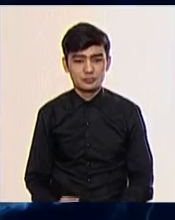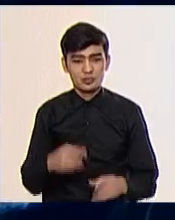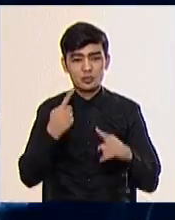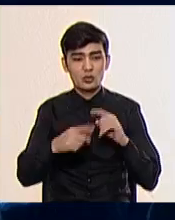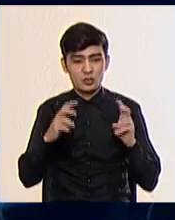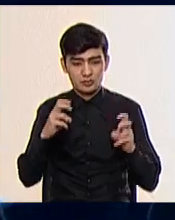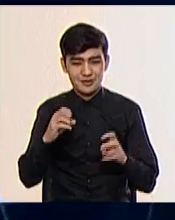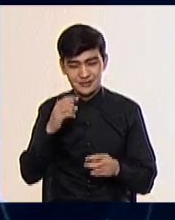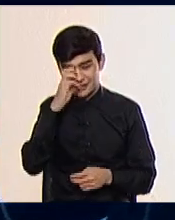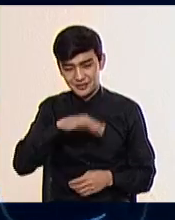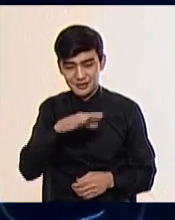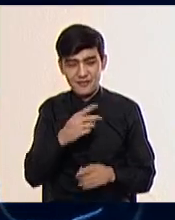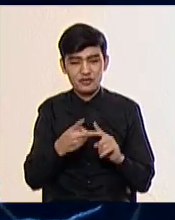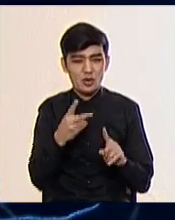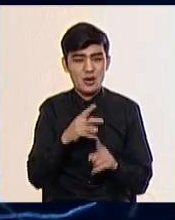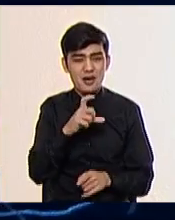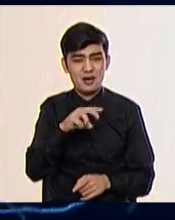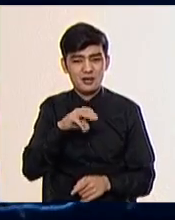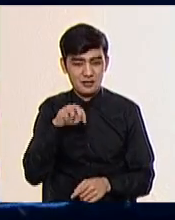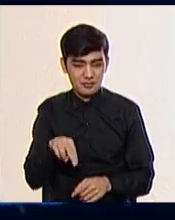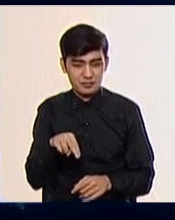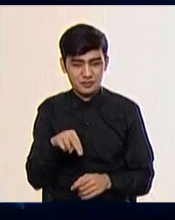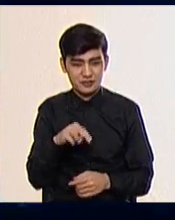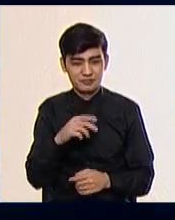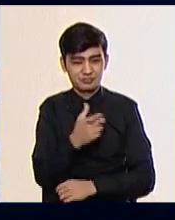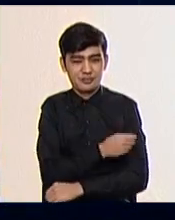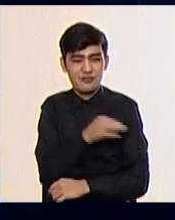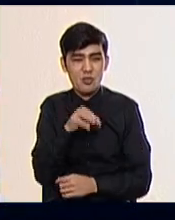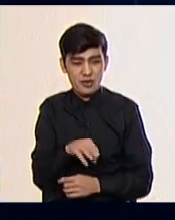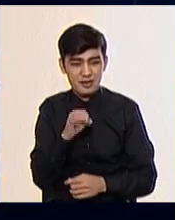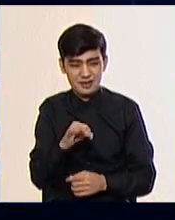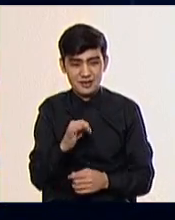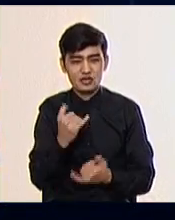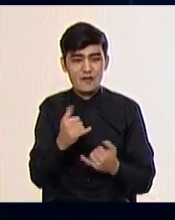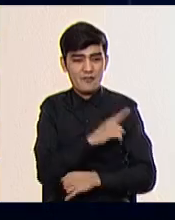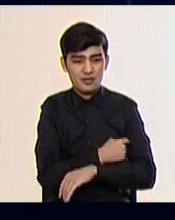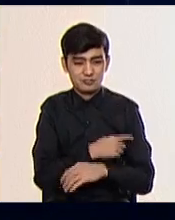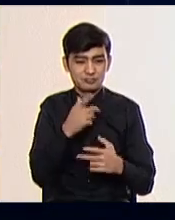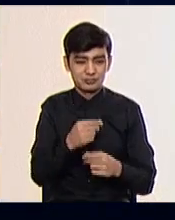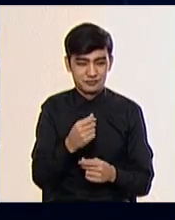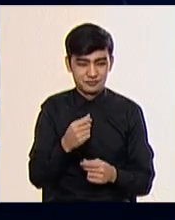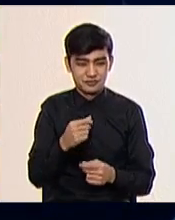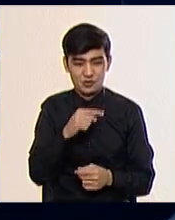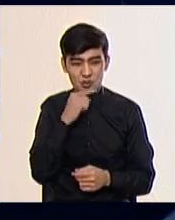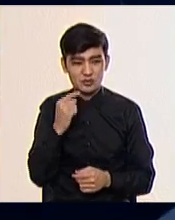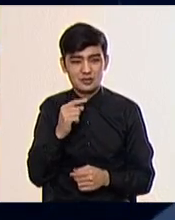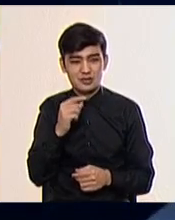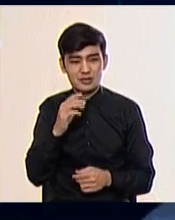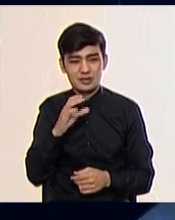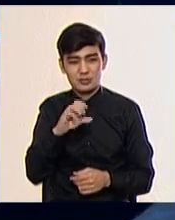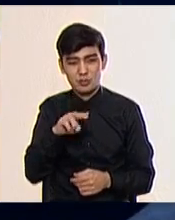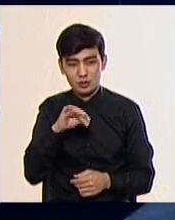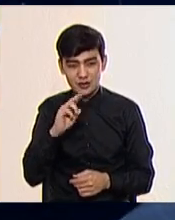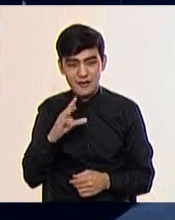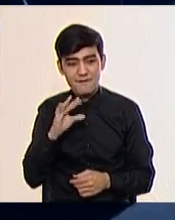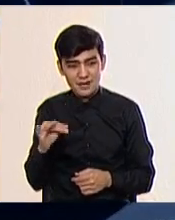темам. В стране стартовал второй этап вакцинации от коронавируса, однако теперь медработникам будут ставить российскую вакцину «Спутник